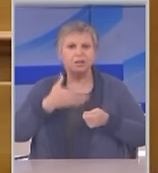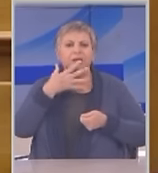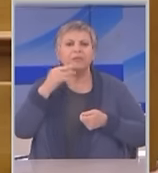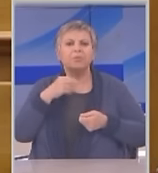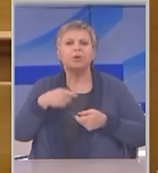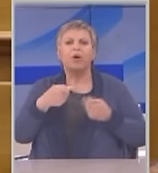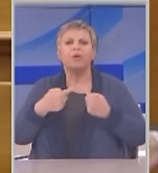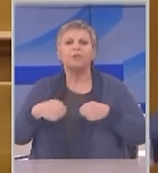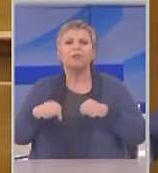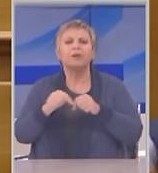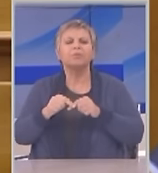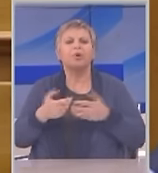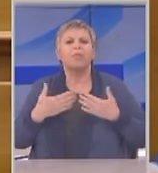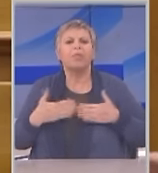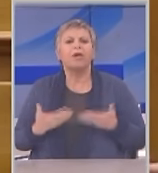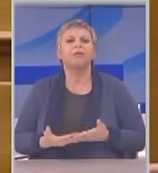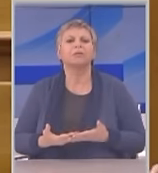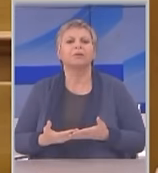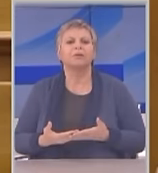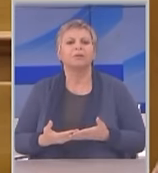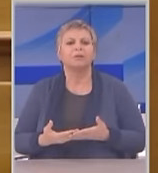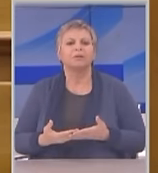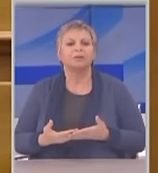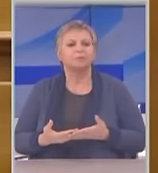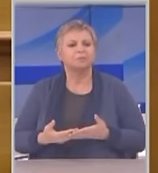Αλίμονο, κυρία Βούλτεψη, αυτό είναι.